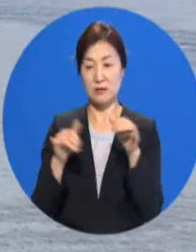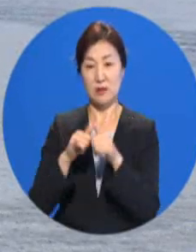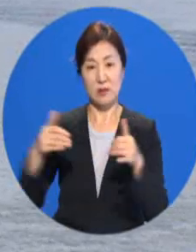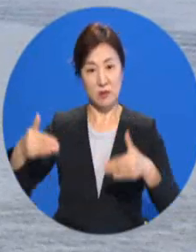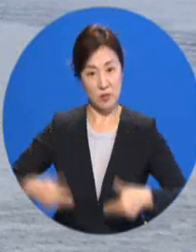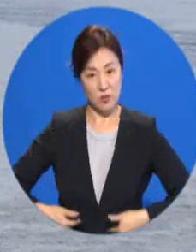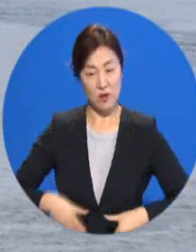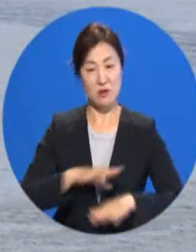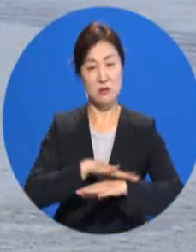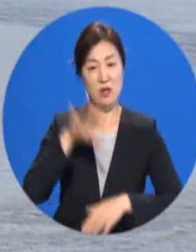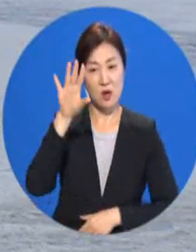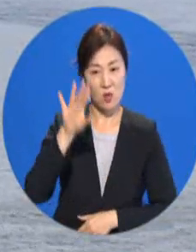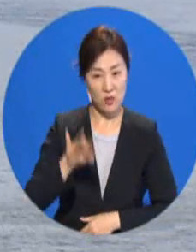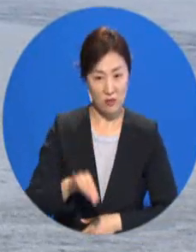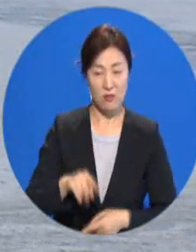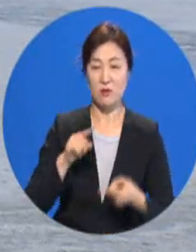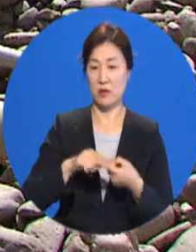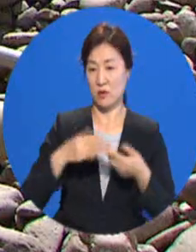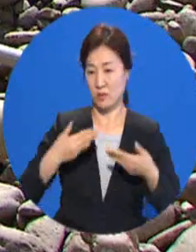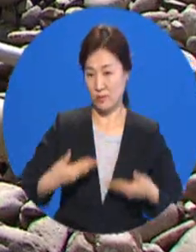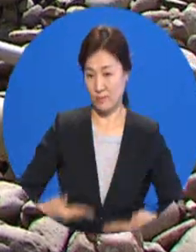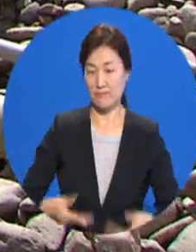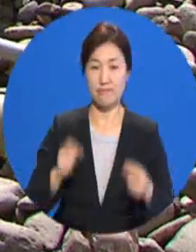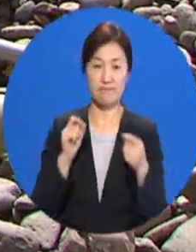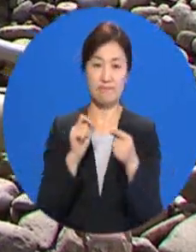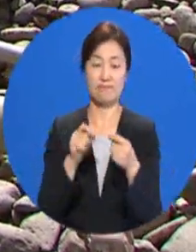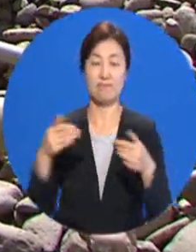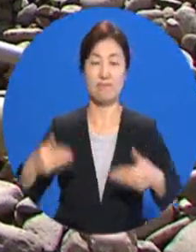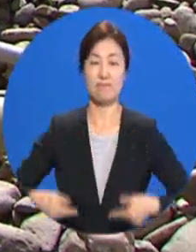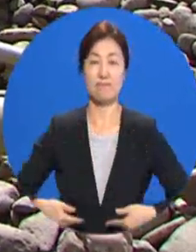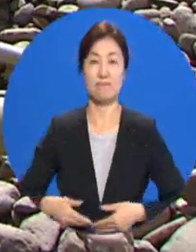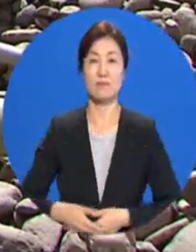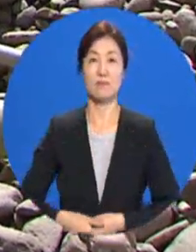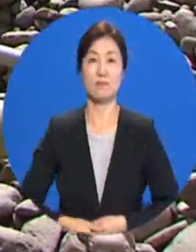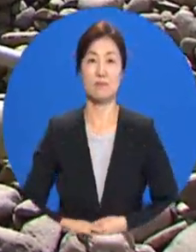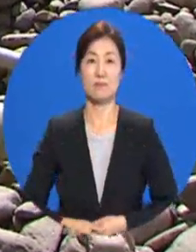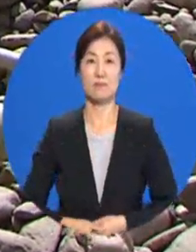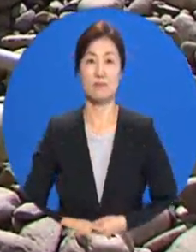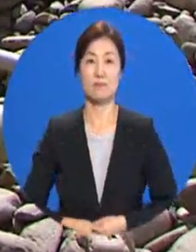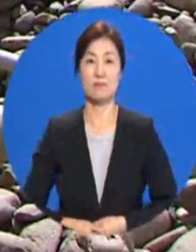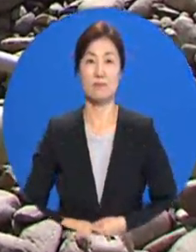광양시의 신중한 접근이 요구되고 있습니다. MBC 뉴스 김종수입니다.